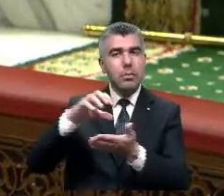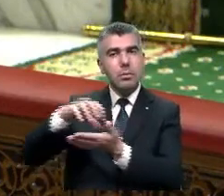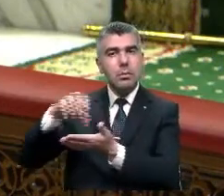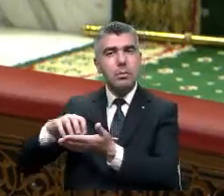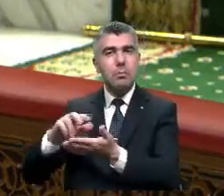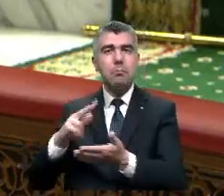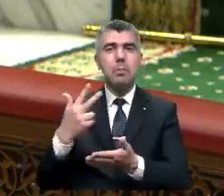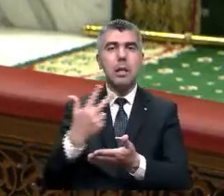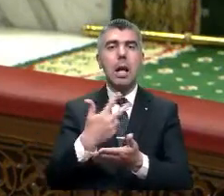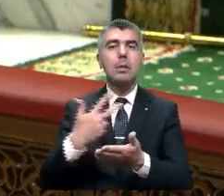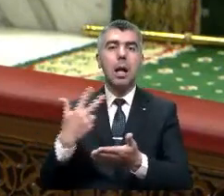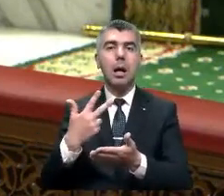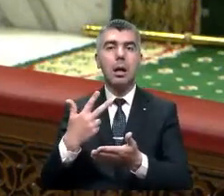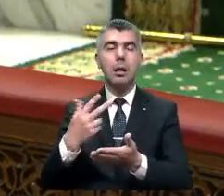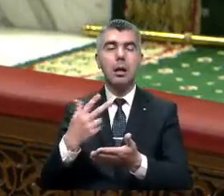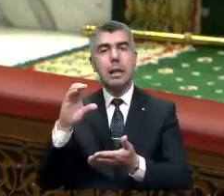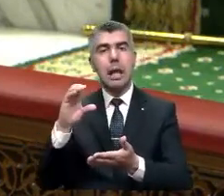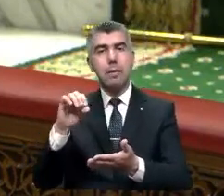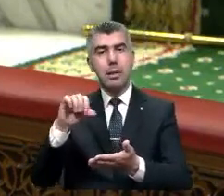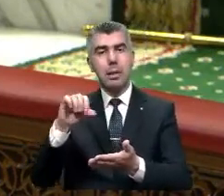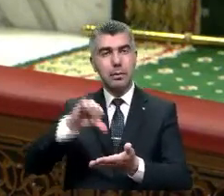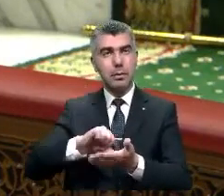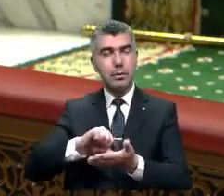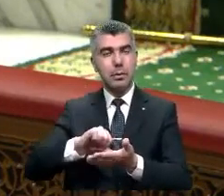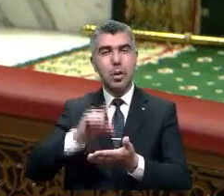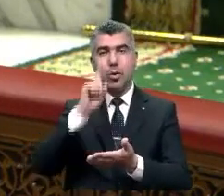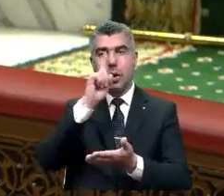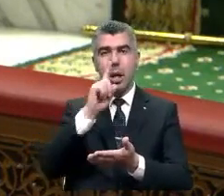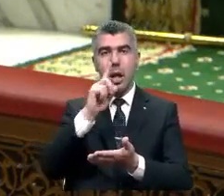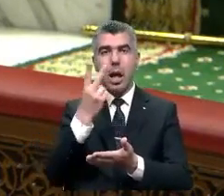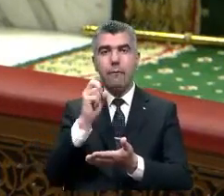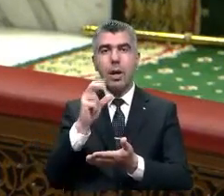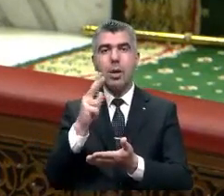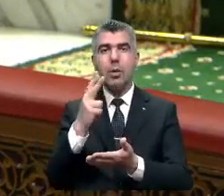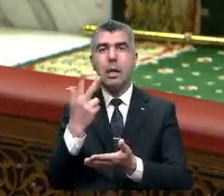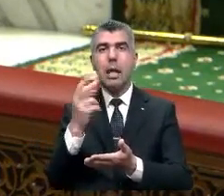المطارات الثلاث مع مطار الدار البيضاء في افق سنه 2030. وشكرا.